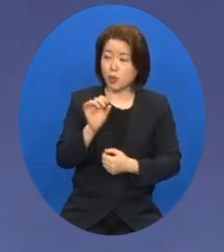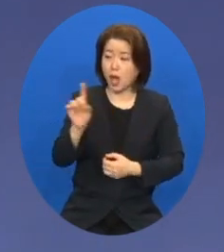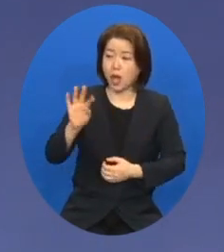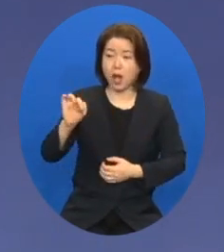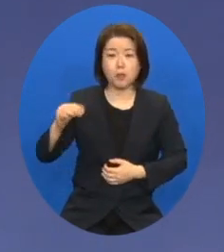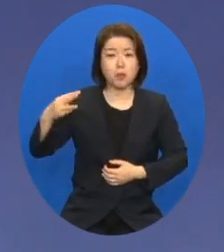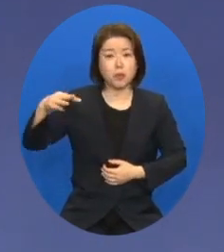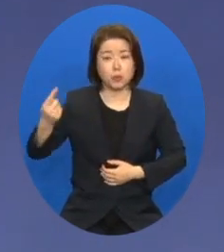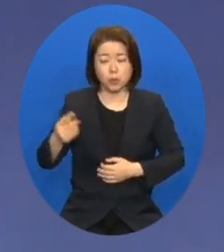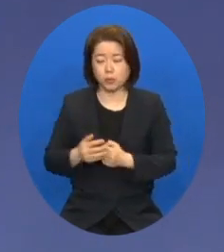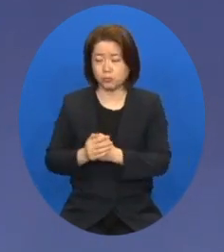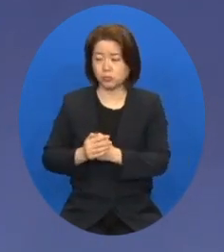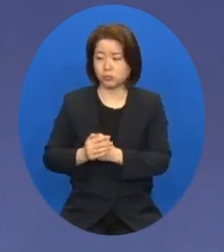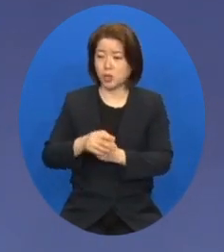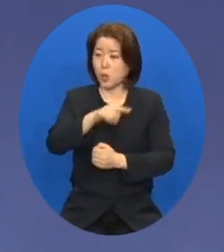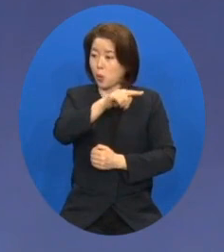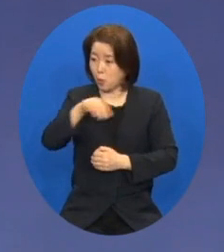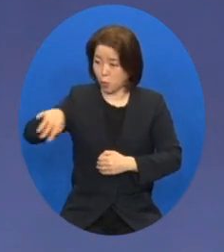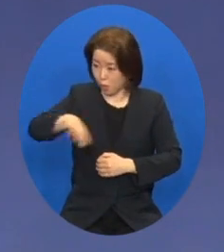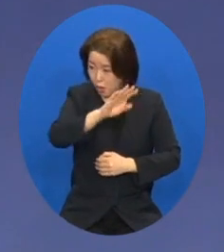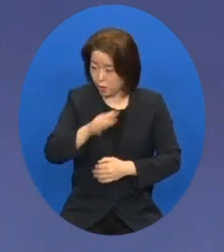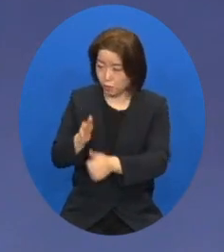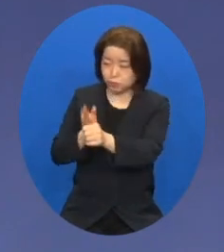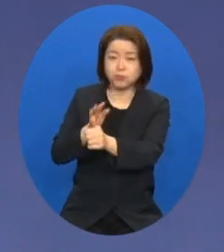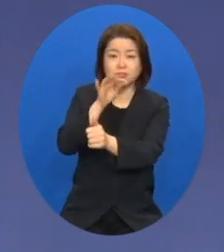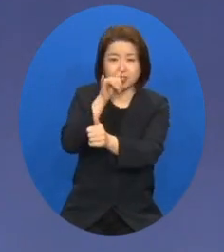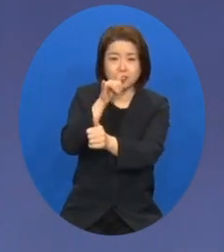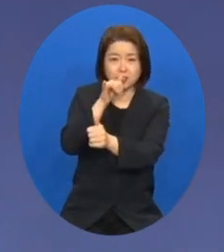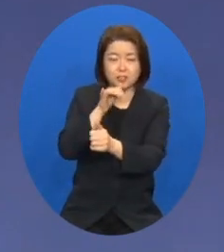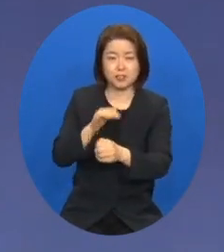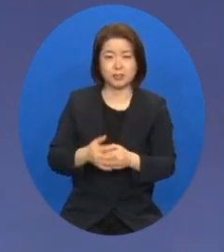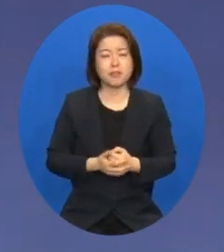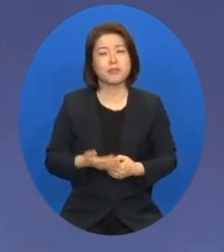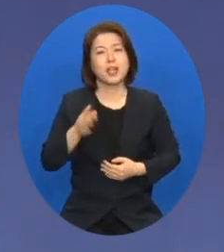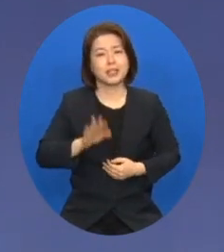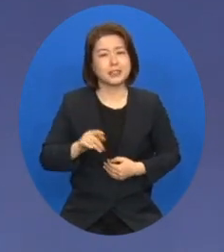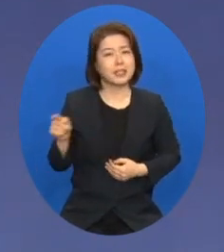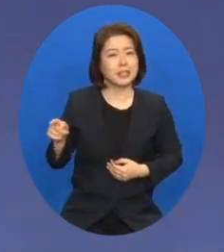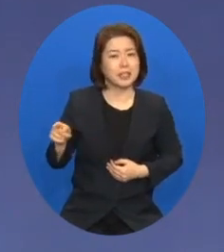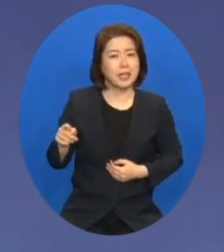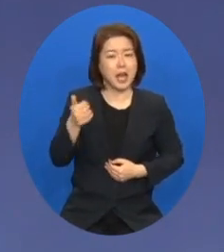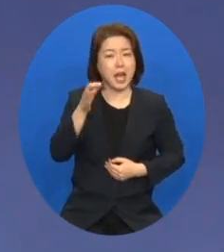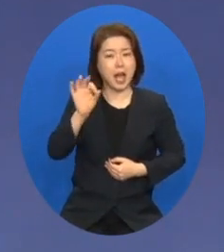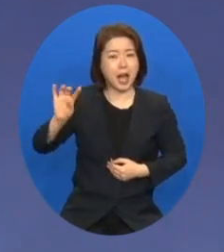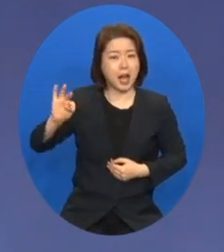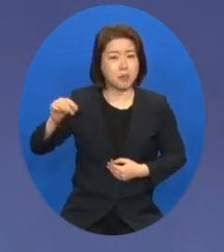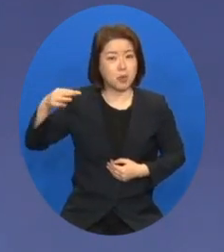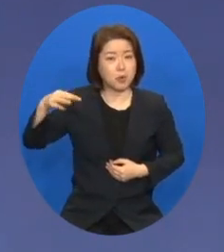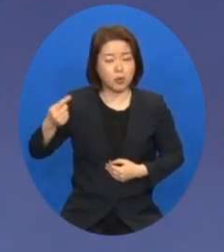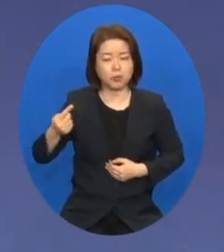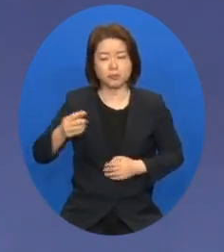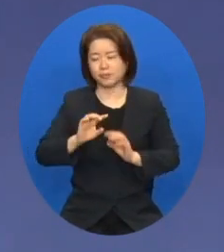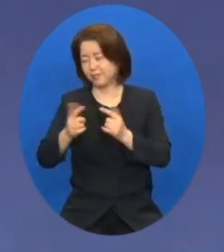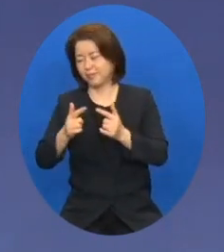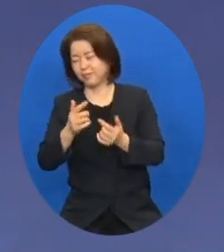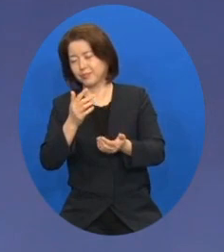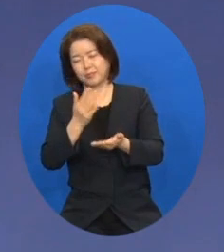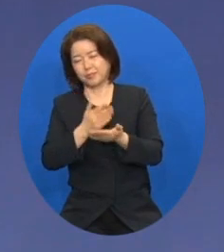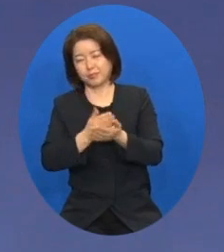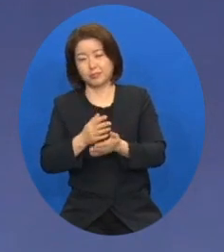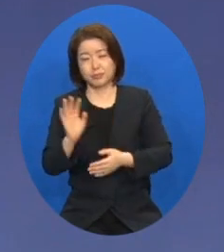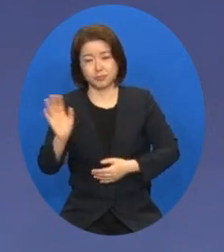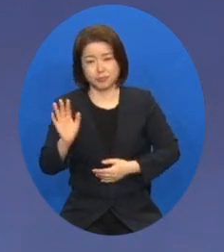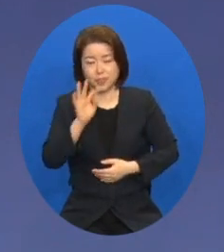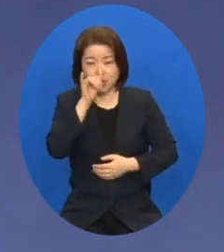에게 고린도 로 가라고 부탁을 했었던 거죠 그런데 아볼로 가 거절을 합니다 12절에 보면